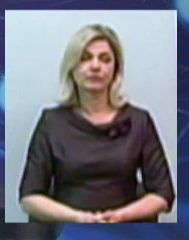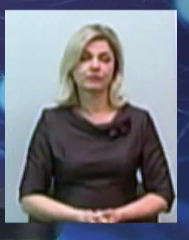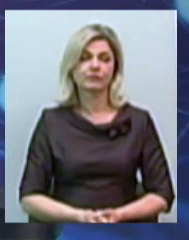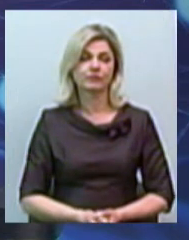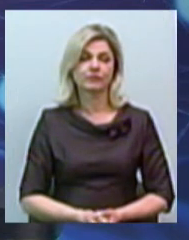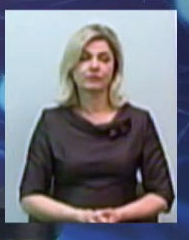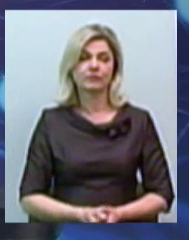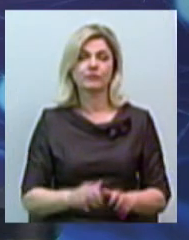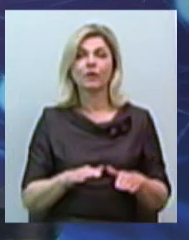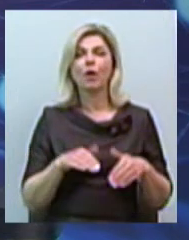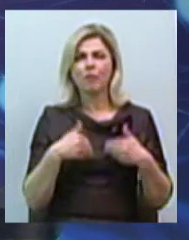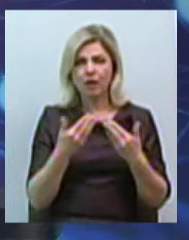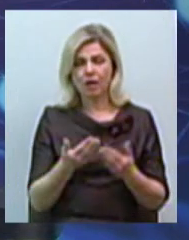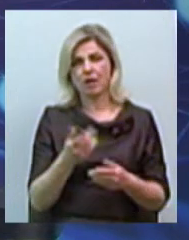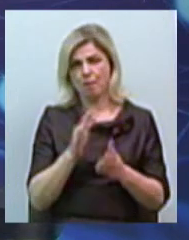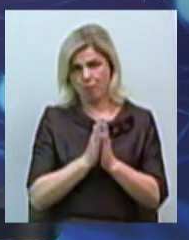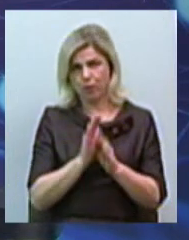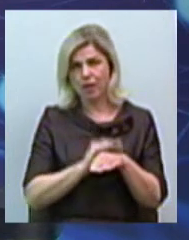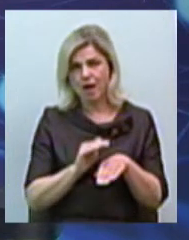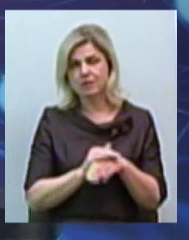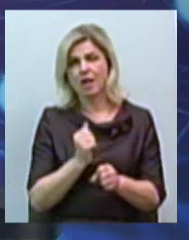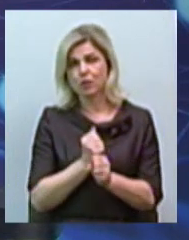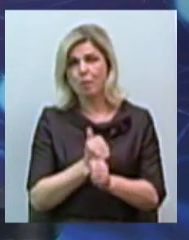ласка, вакцина достатньо, гарна